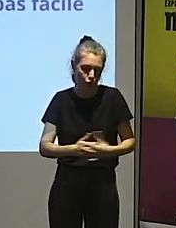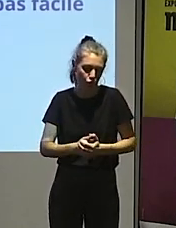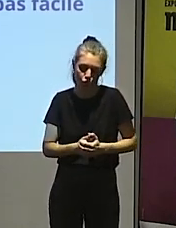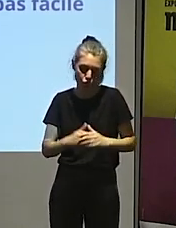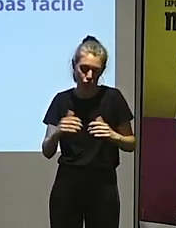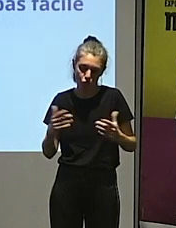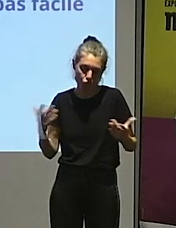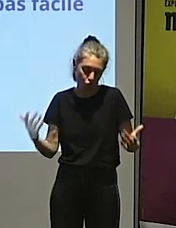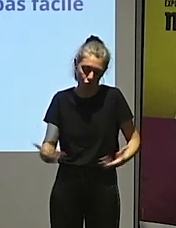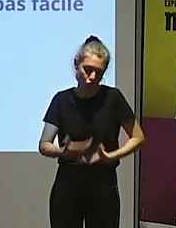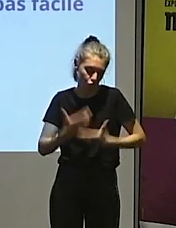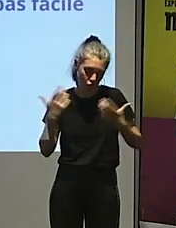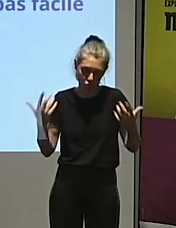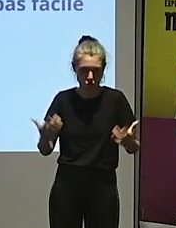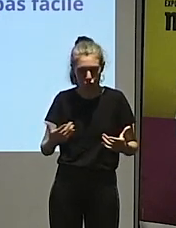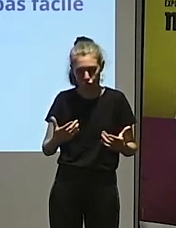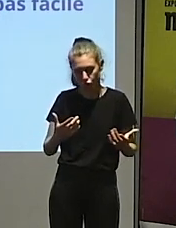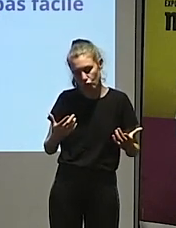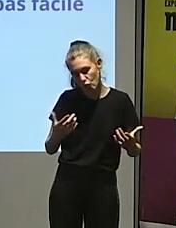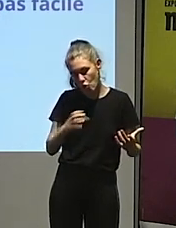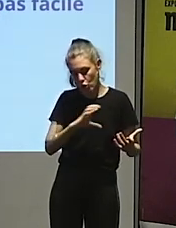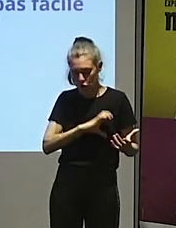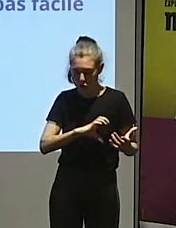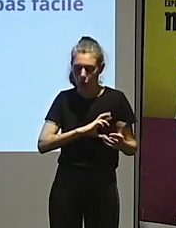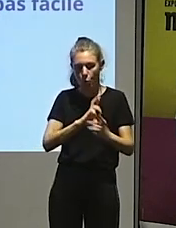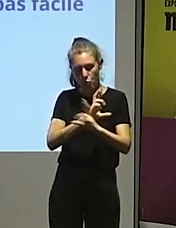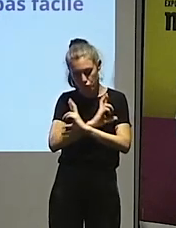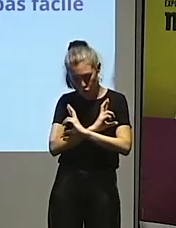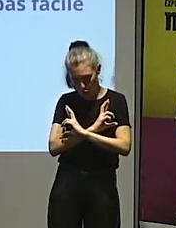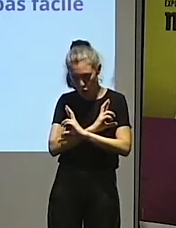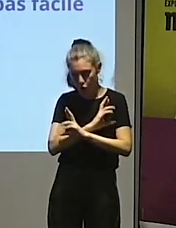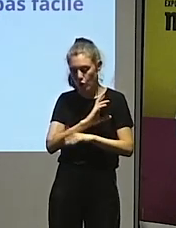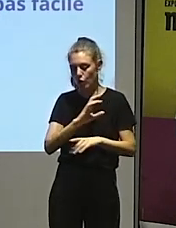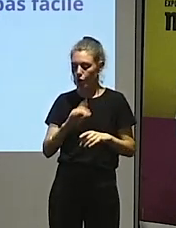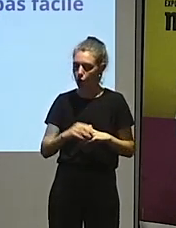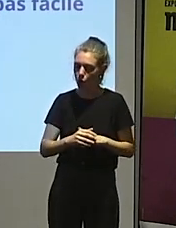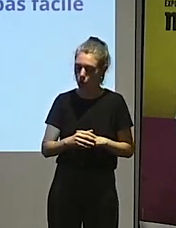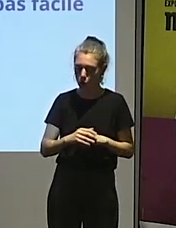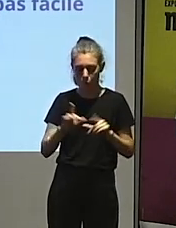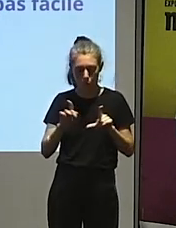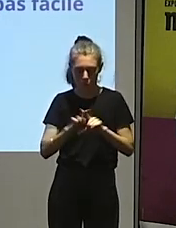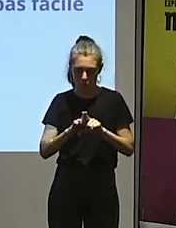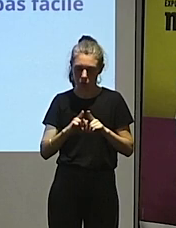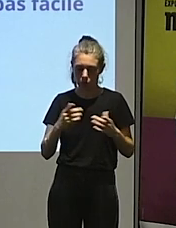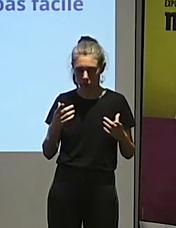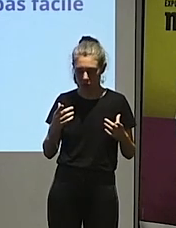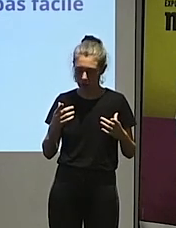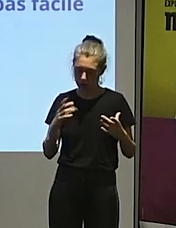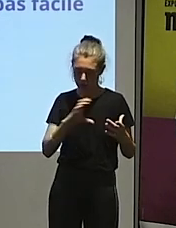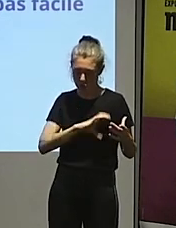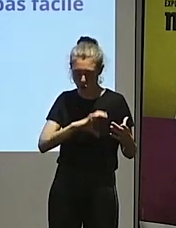Et en fait, j'essaie de me reposer un peu, puis de me réhabiliter au niveau